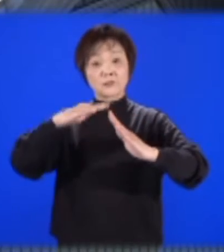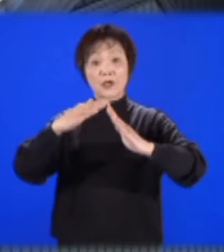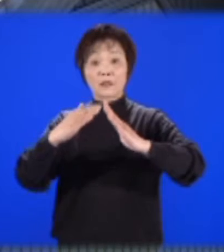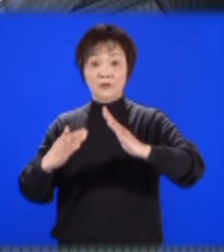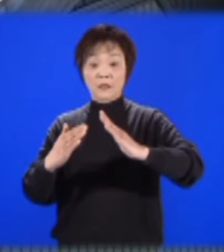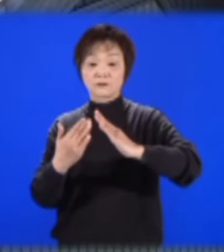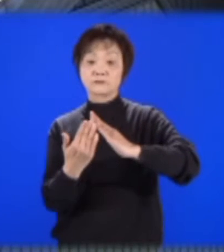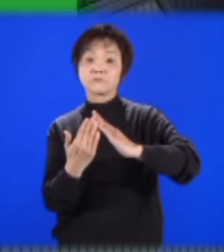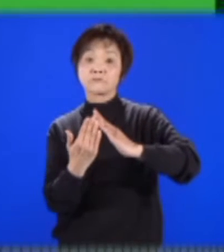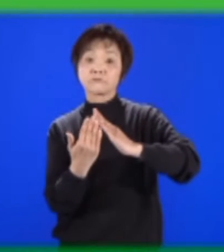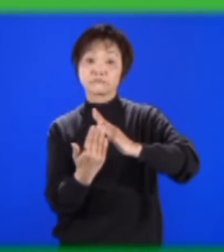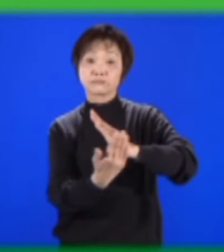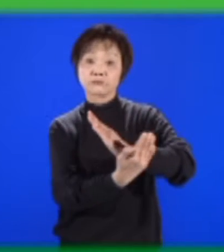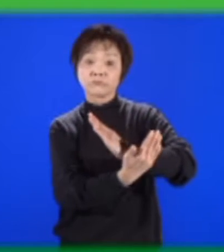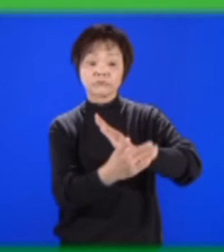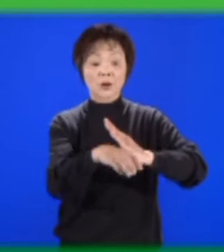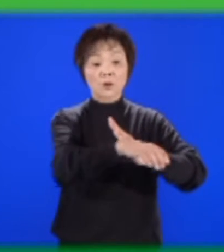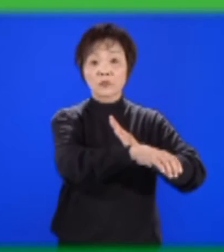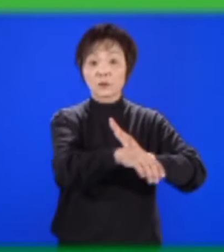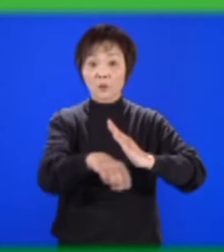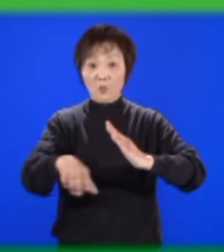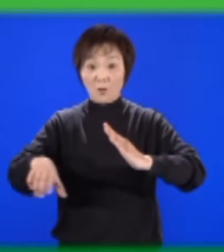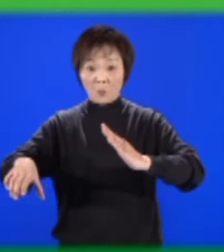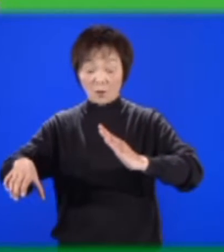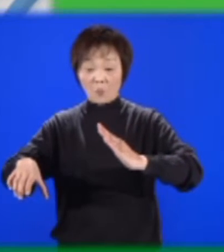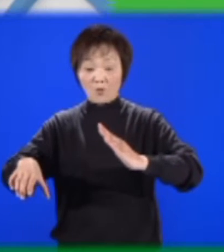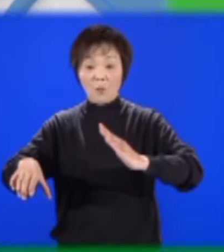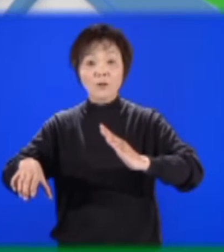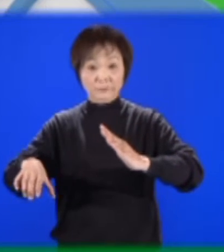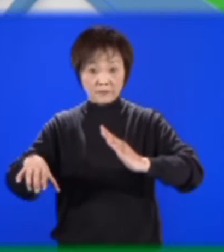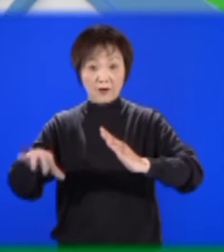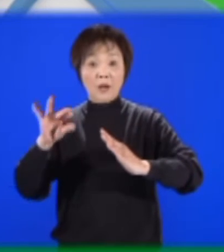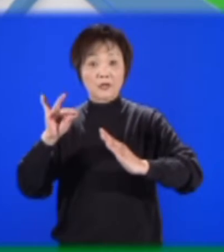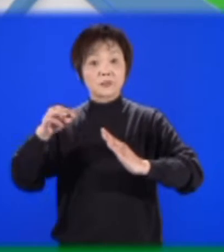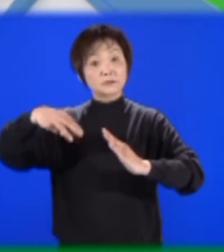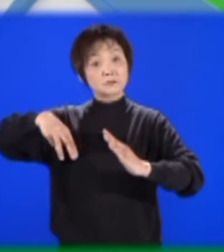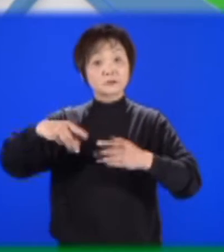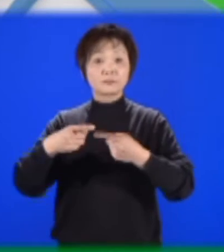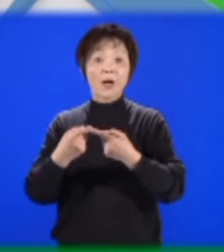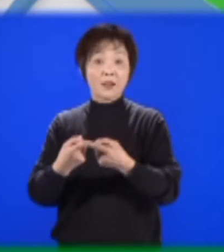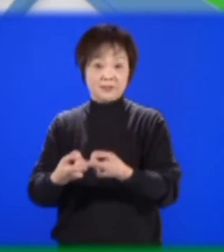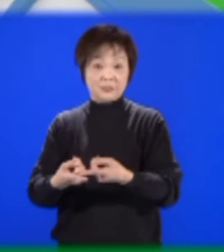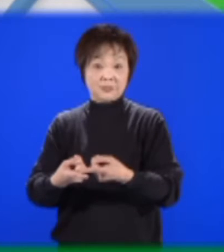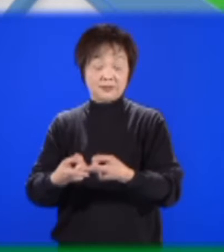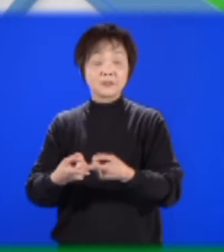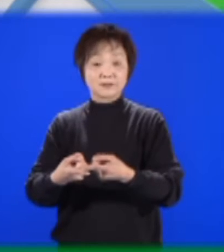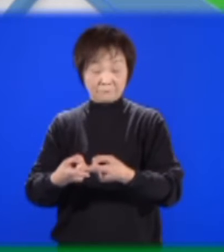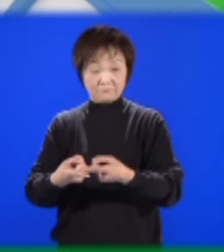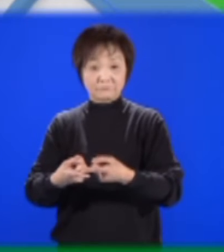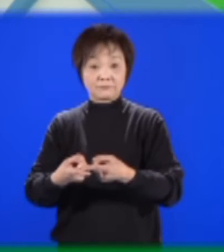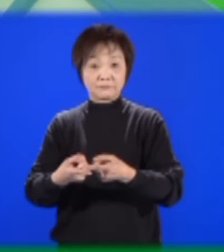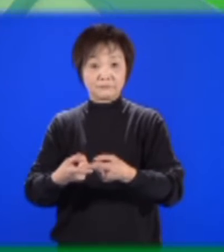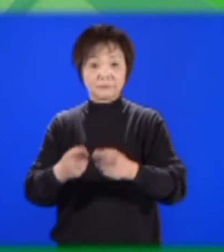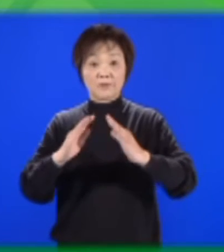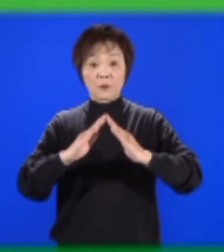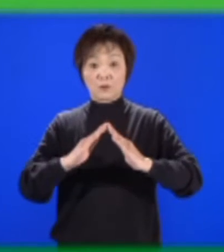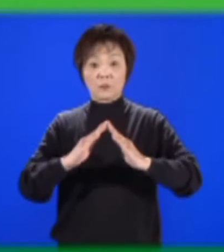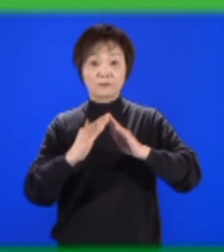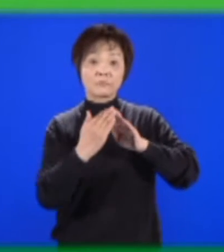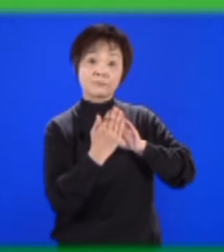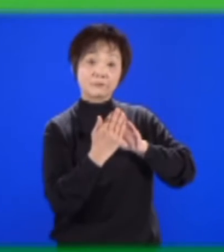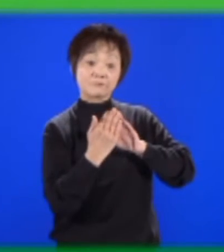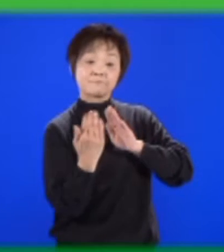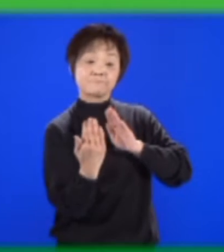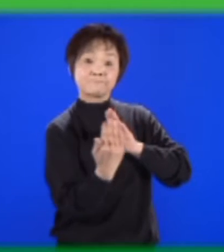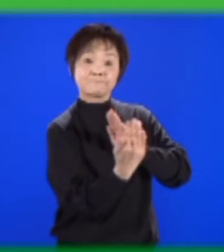根、その三角形になった屋根の側面が道路に面しているのを妻入り、屋根の長